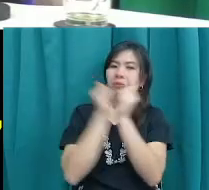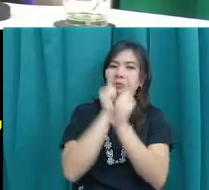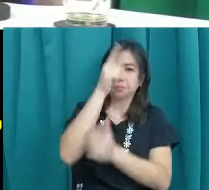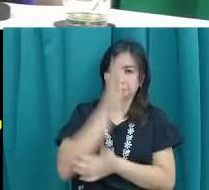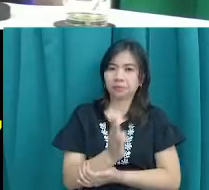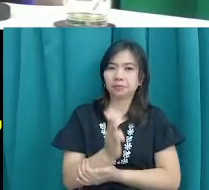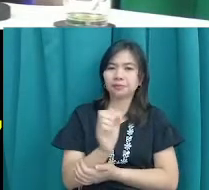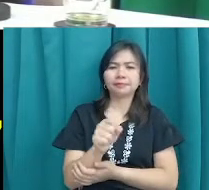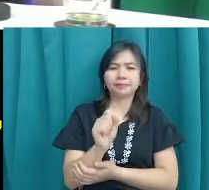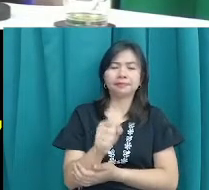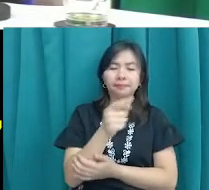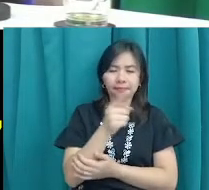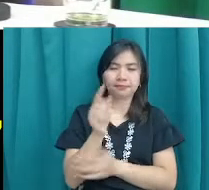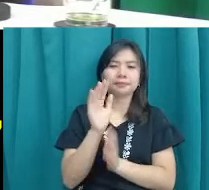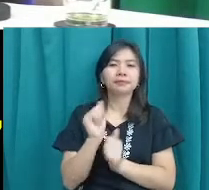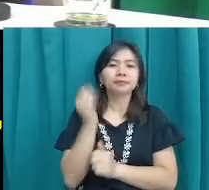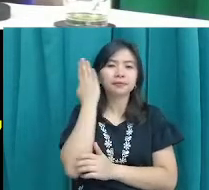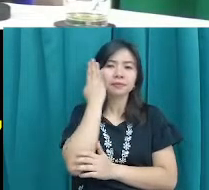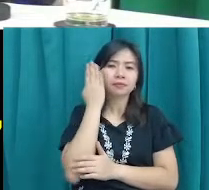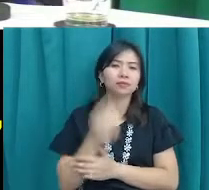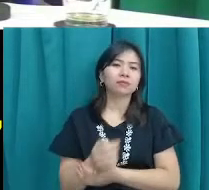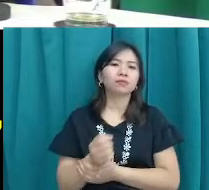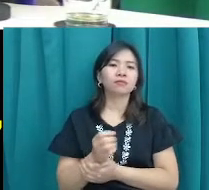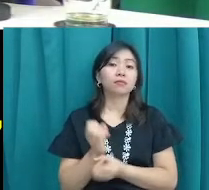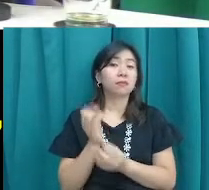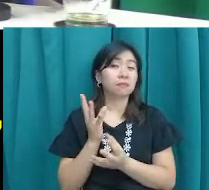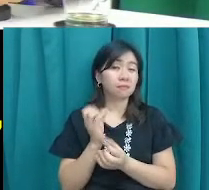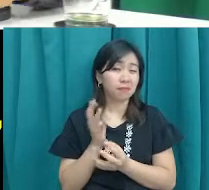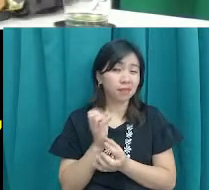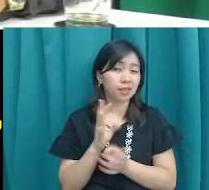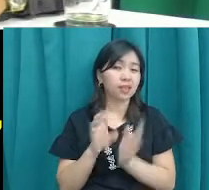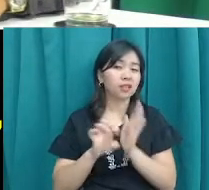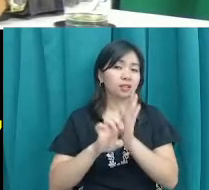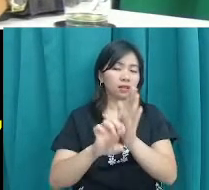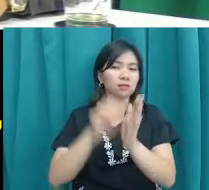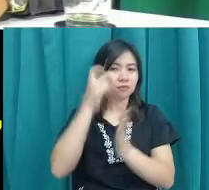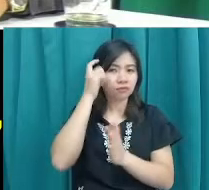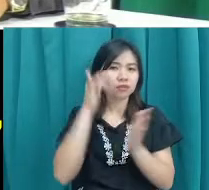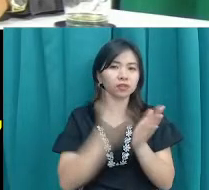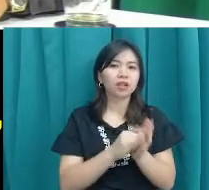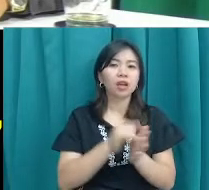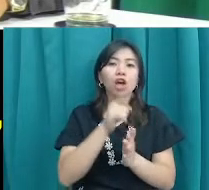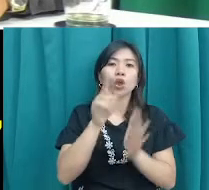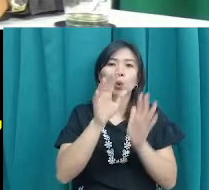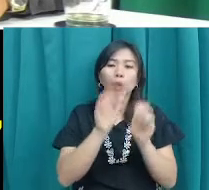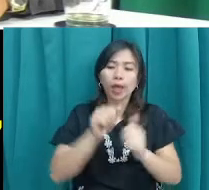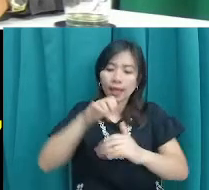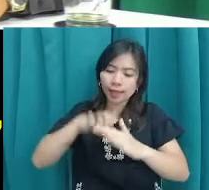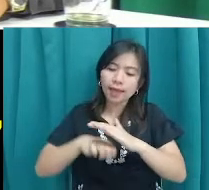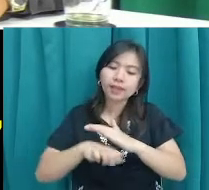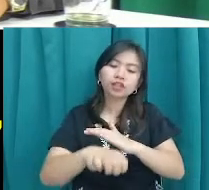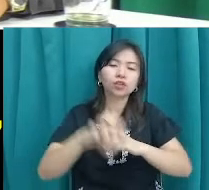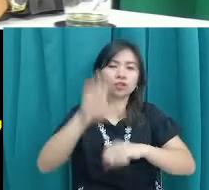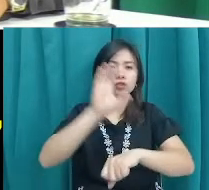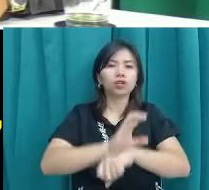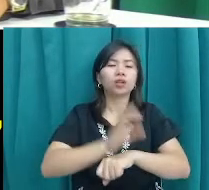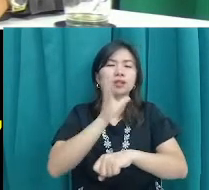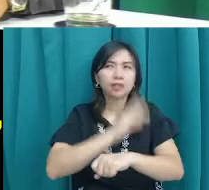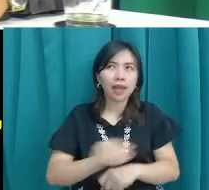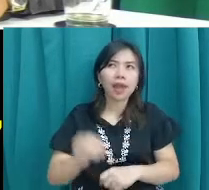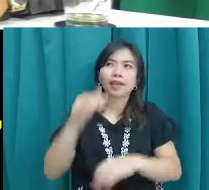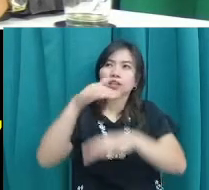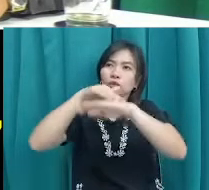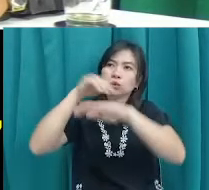ka magpanggap. Marami tayong pwede gamitin ilustrasyon dyan. Pwede kang pumasok sa simbahan at tawagin siyang